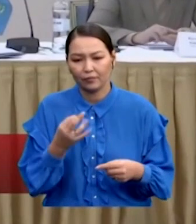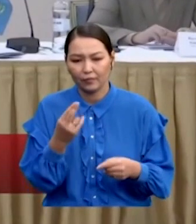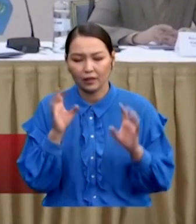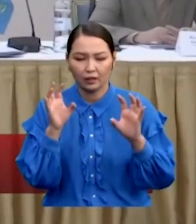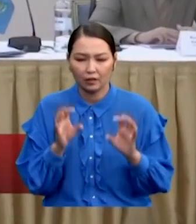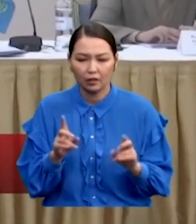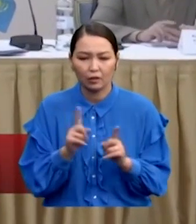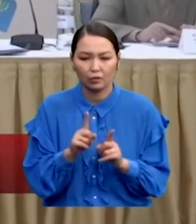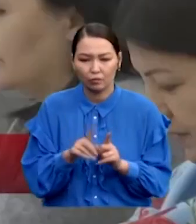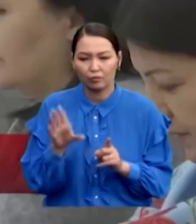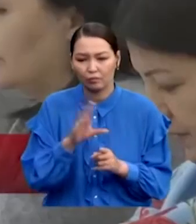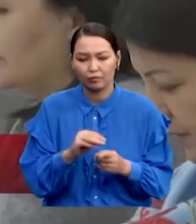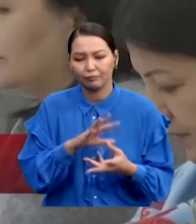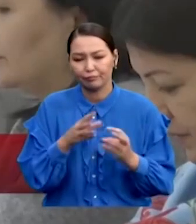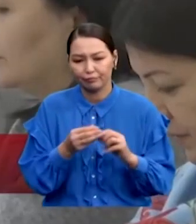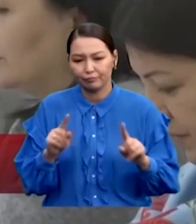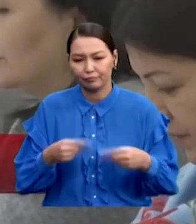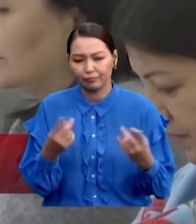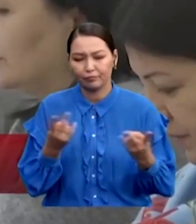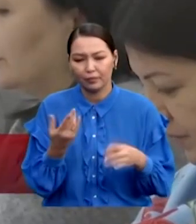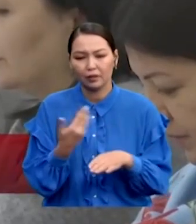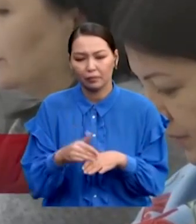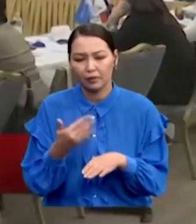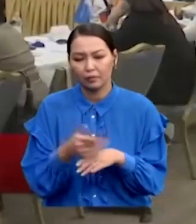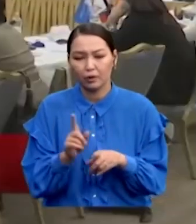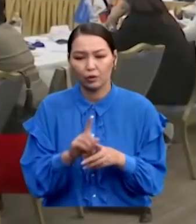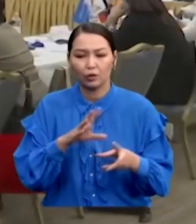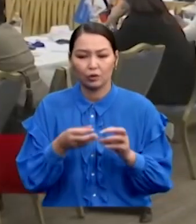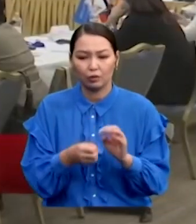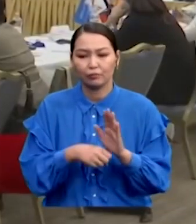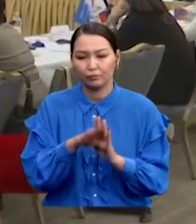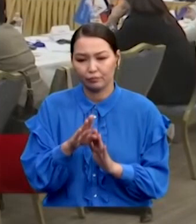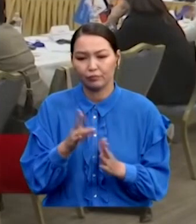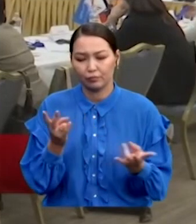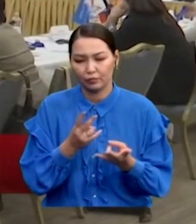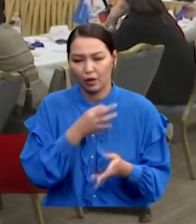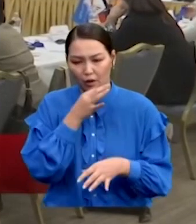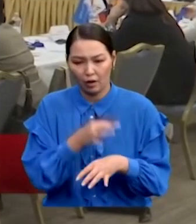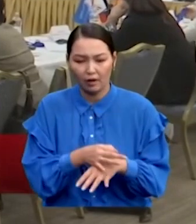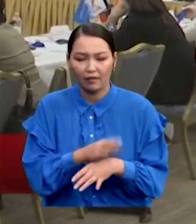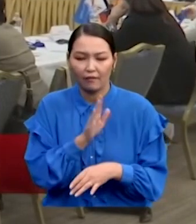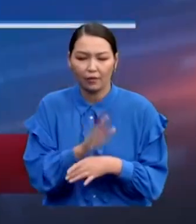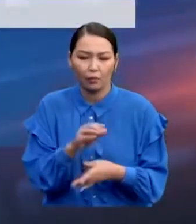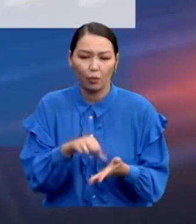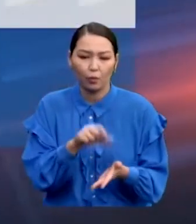кодекс көмектесуі керек еді. Бірден болмаса да біртіндеп нәтижеге қол жеткізіп жатырмыз дейді жауапты ведомство